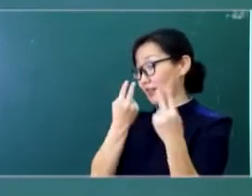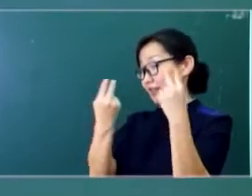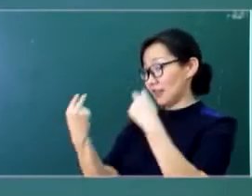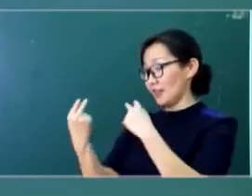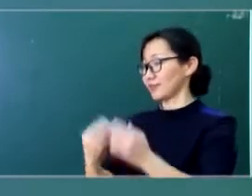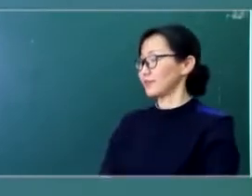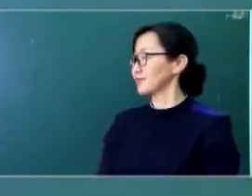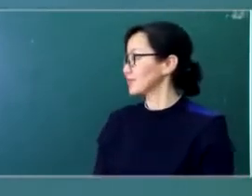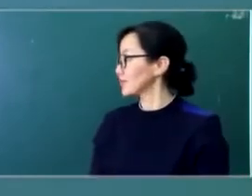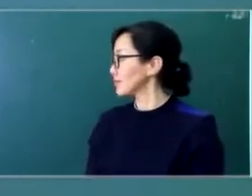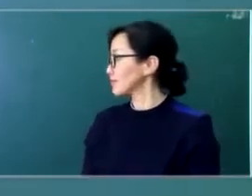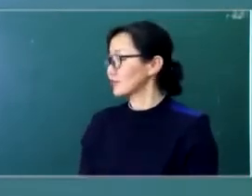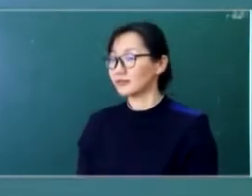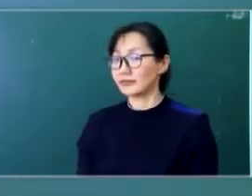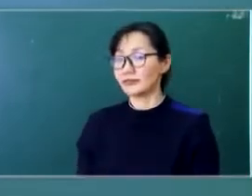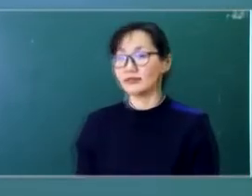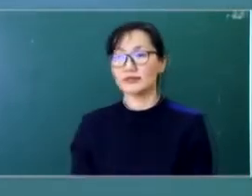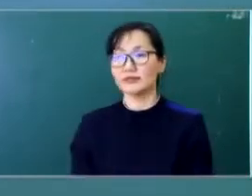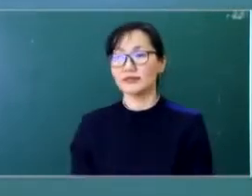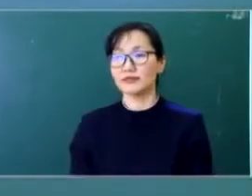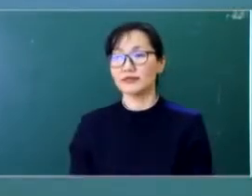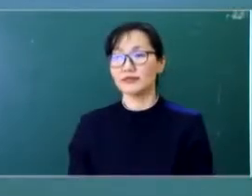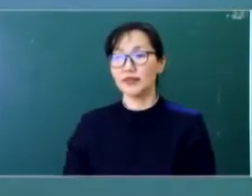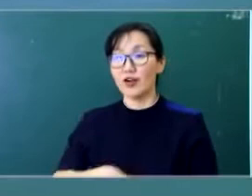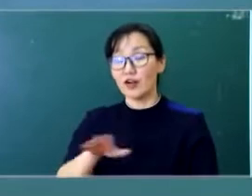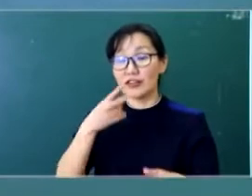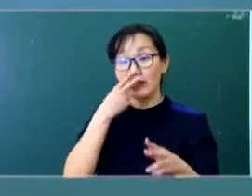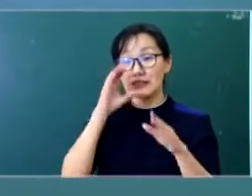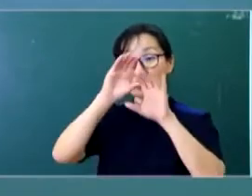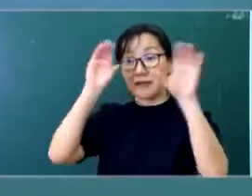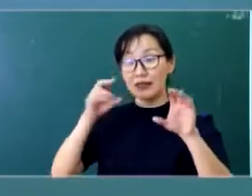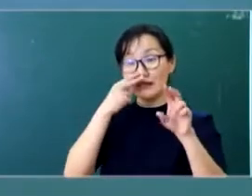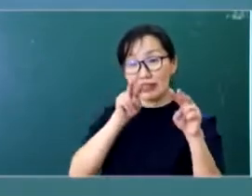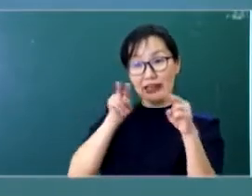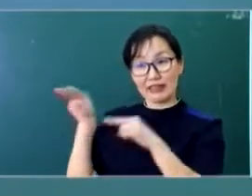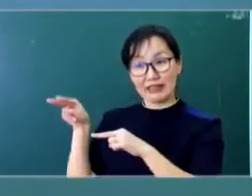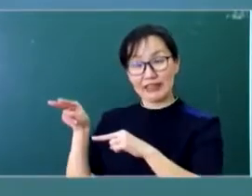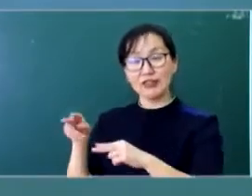хязгааргүй үргэлжлэнэ гэсэн тэмдэг тавьчи. За бид нарыг таймлах гэж байгаа тоо маань